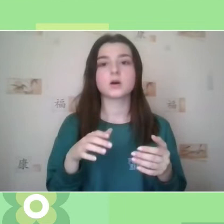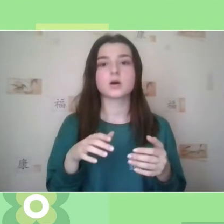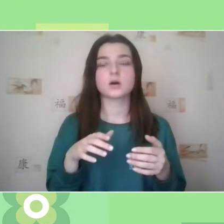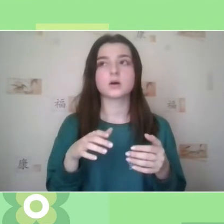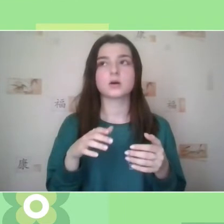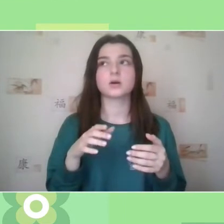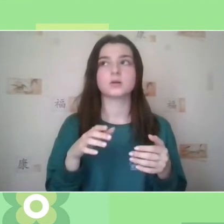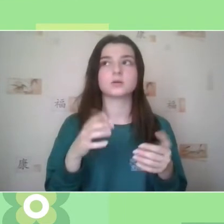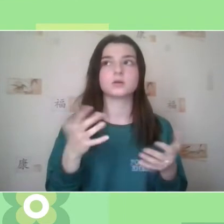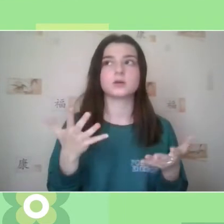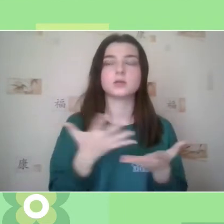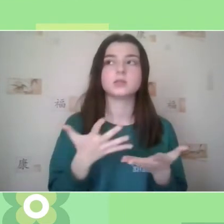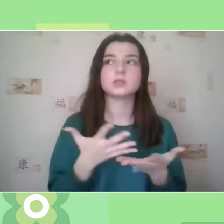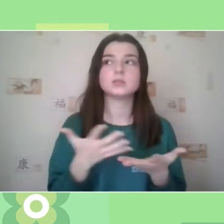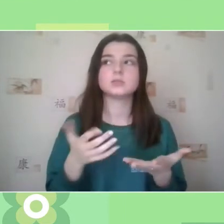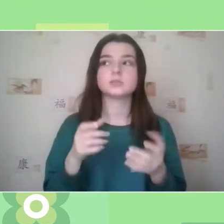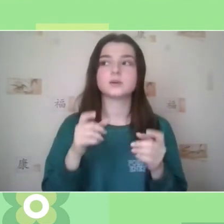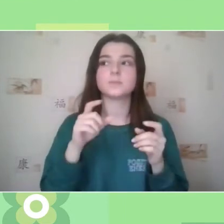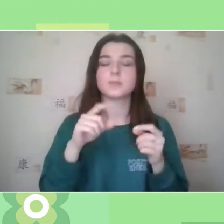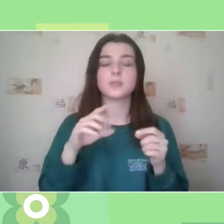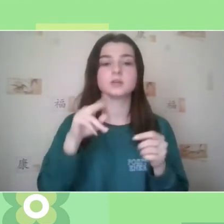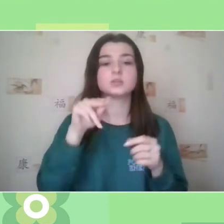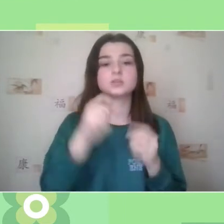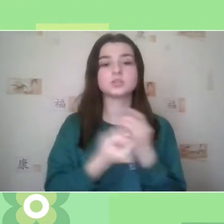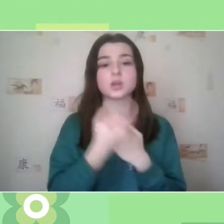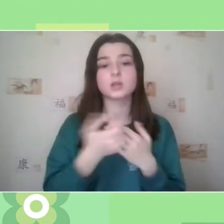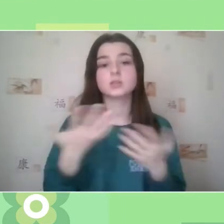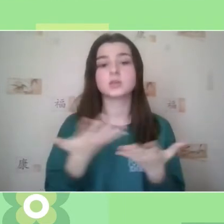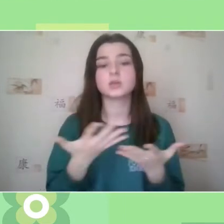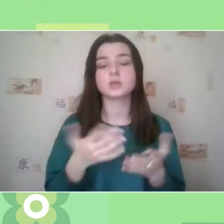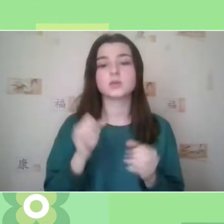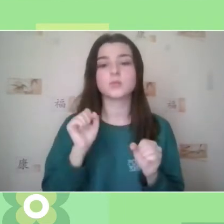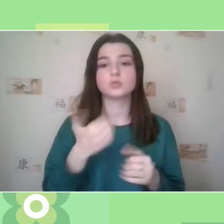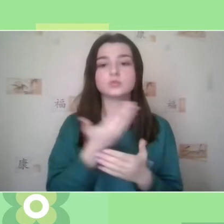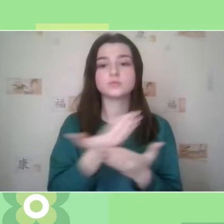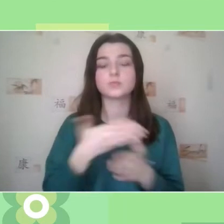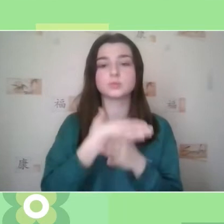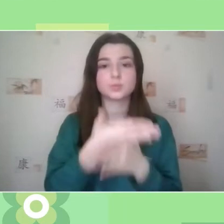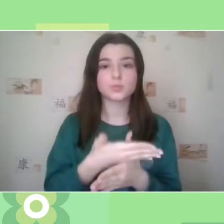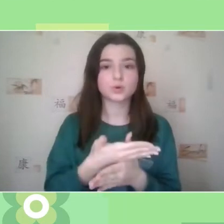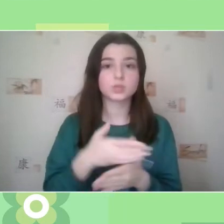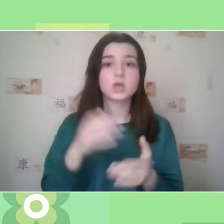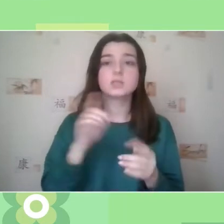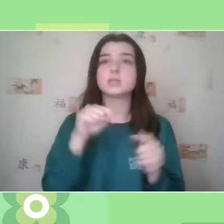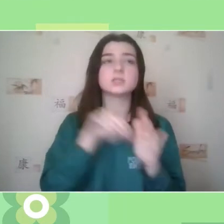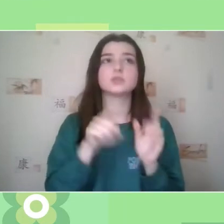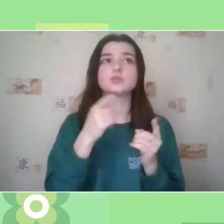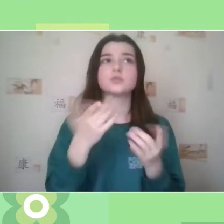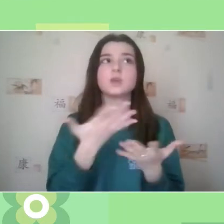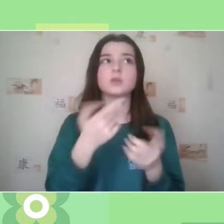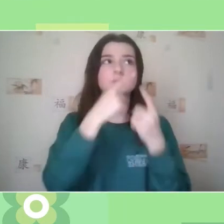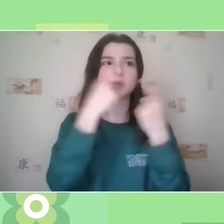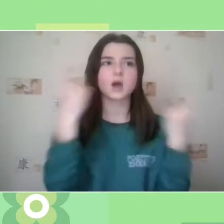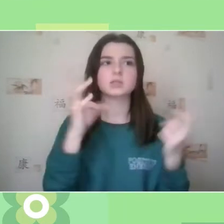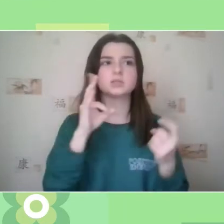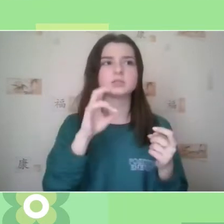розголос. Якщо ви робите щось хороше, ви зобов'язані про це розповідати. Це не означає, що ви піаритесь на благодійності або